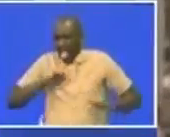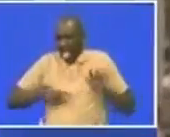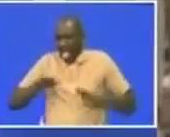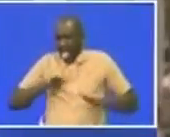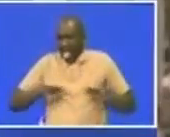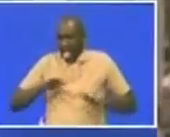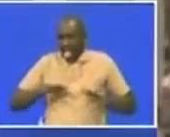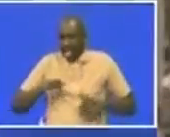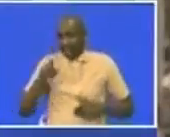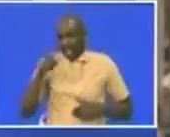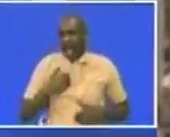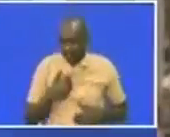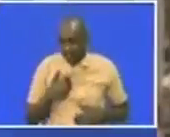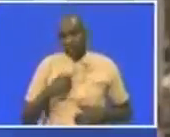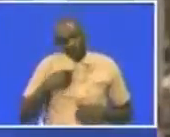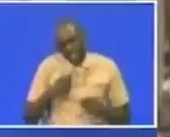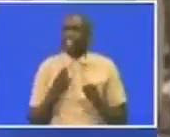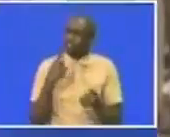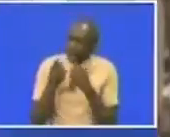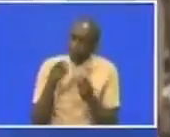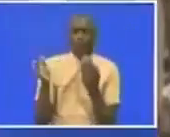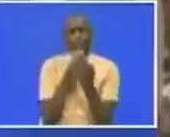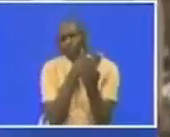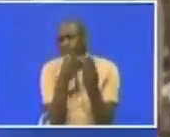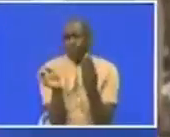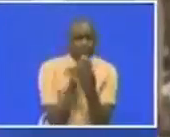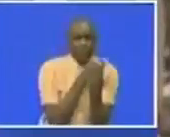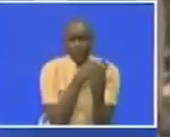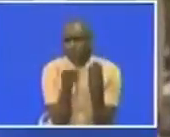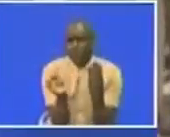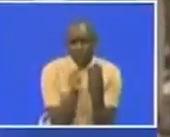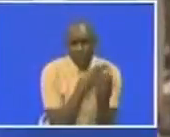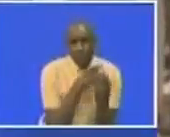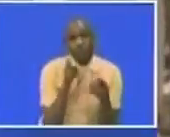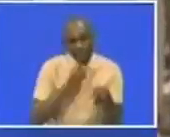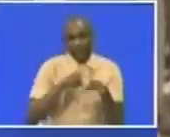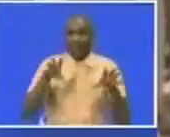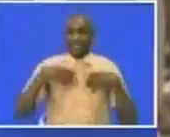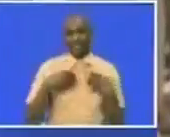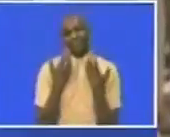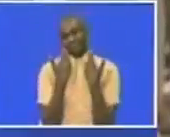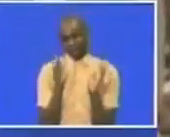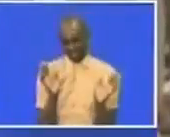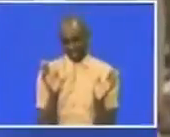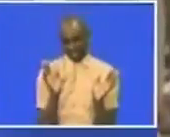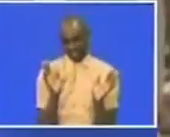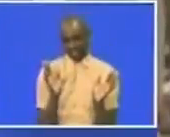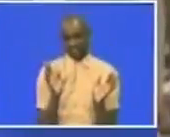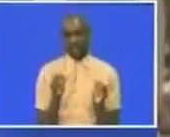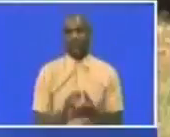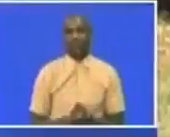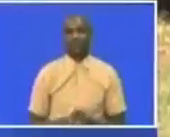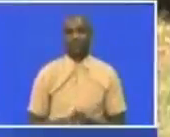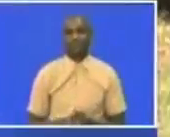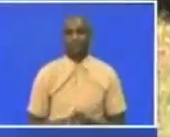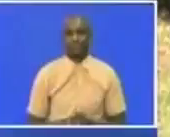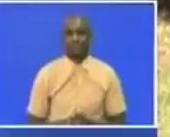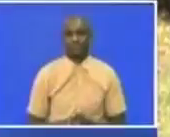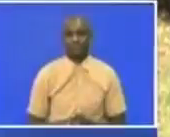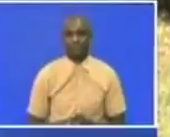studies. Sasa inabidi tuongee nao na waelewe ndipo ndio waingie kwenye hizi studies. Yeah.